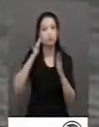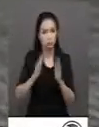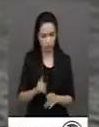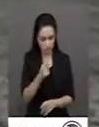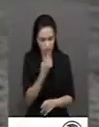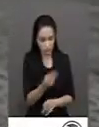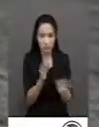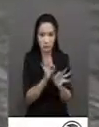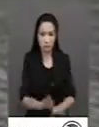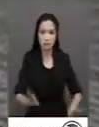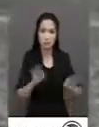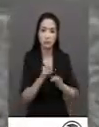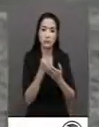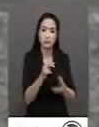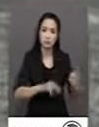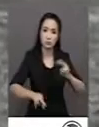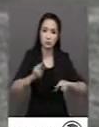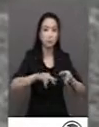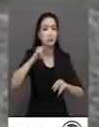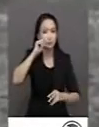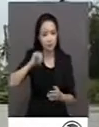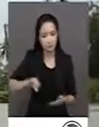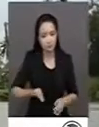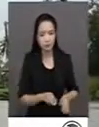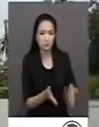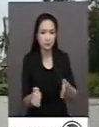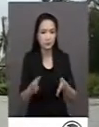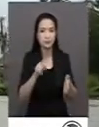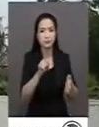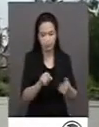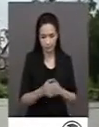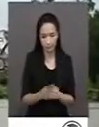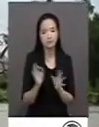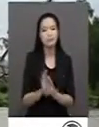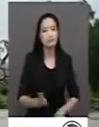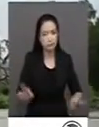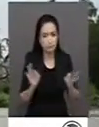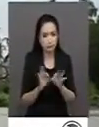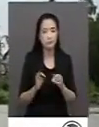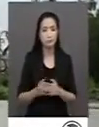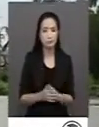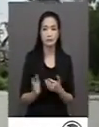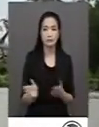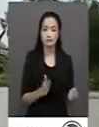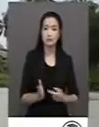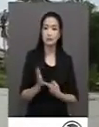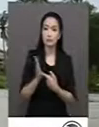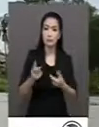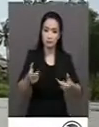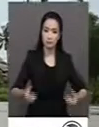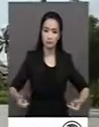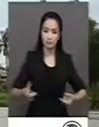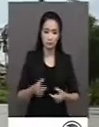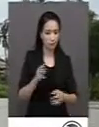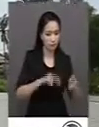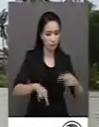ความสำคัญในการดูแลแหล่งน้ำครับนี่คือจุดหนึ่งที่เป็นการชี้ประเด็นขึ้นมานอกจากนี้ก็นำเสนอรายงานการส